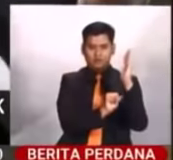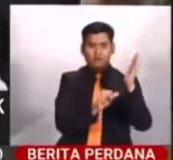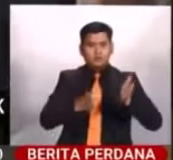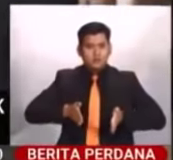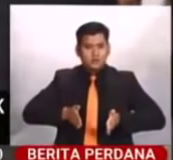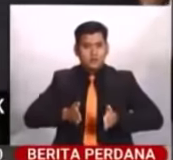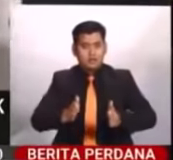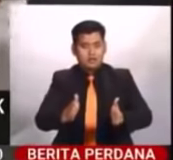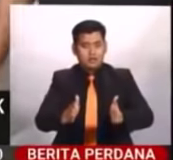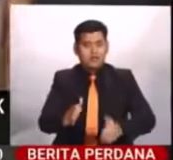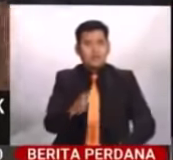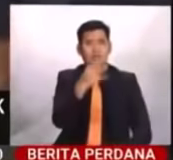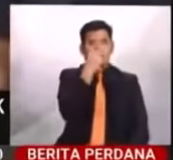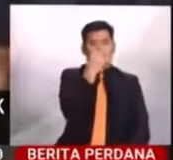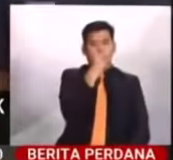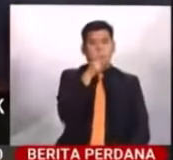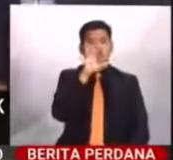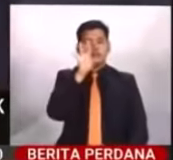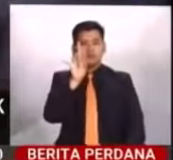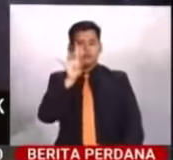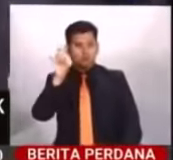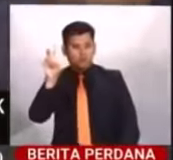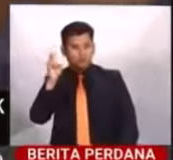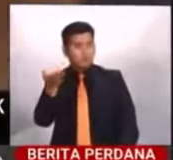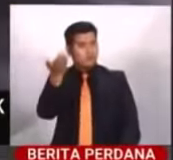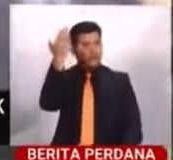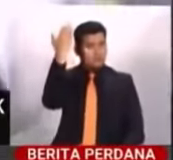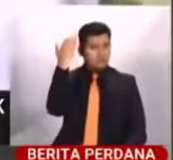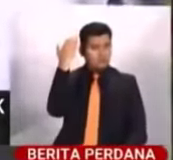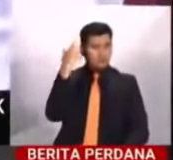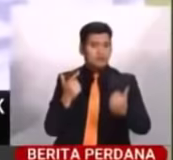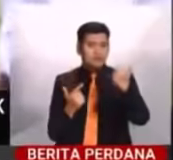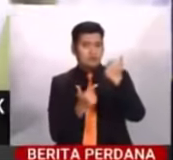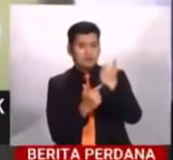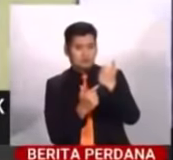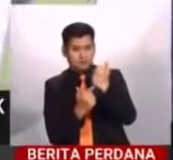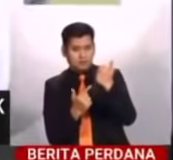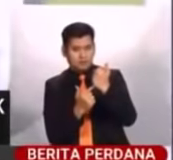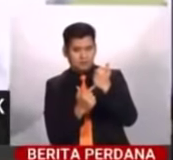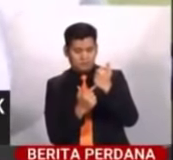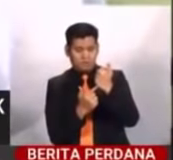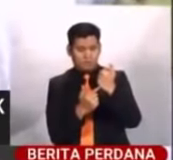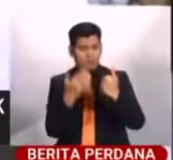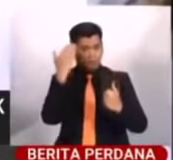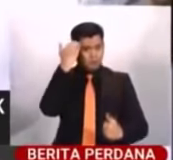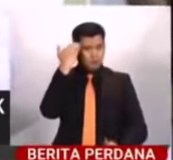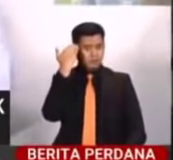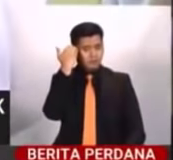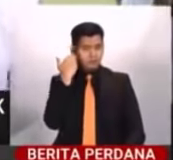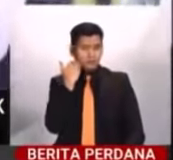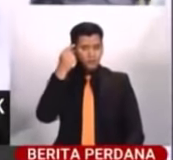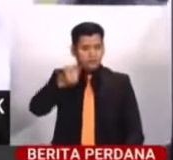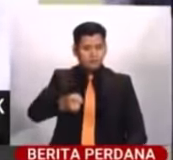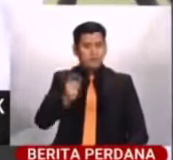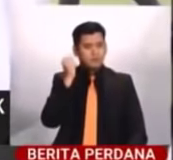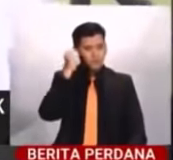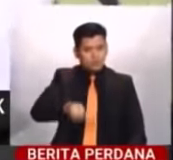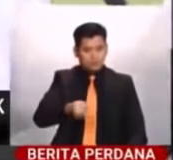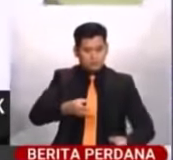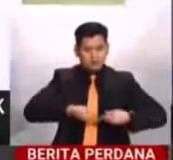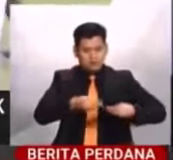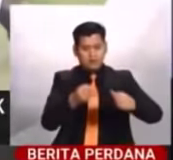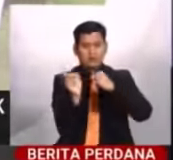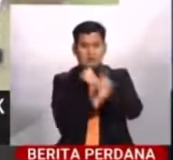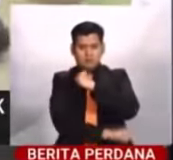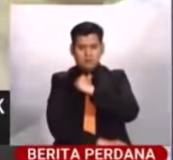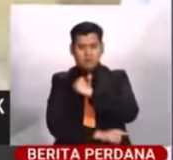APJ 1987. Terdahulu, Timbalan Pendakwa Raya Umi Amira Natasha Azhar menawarkan jaminan RM7,000 bagi